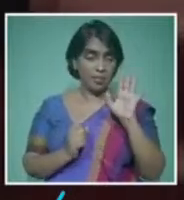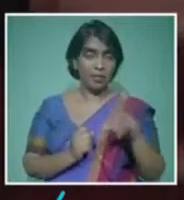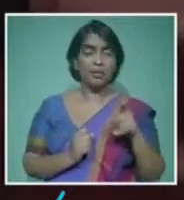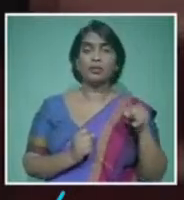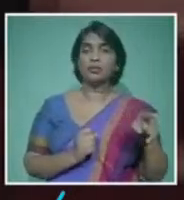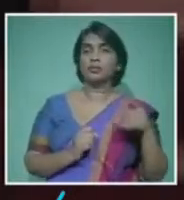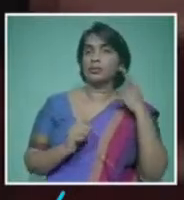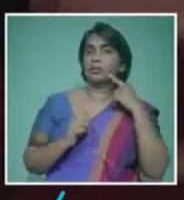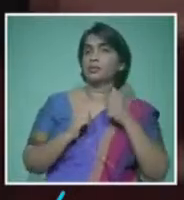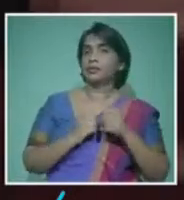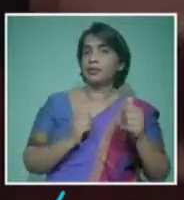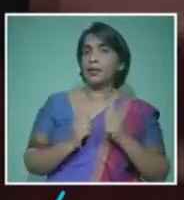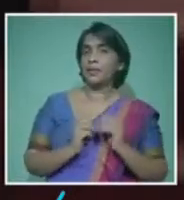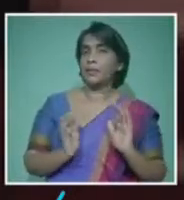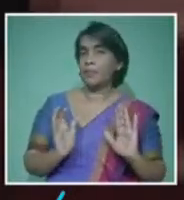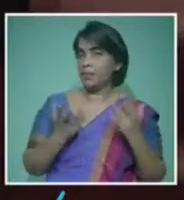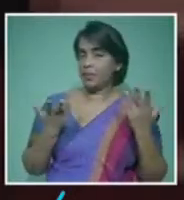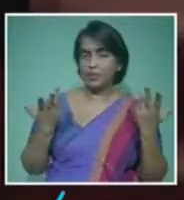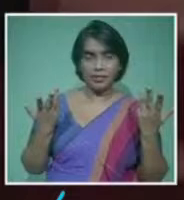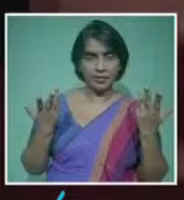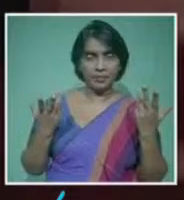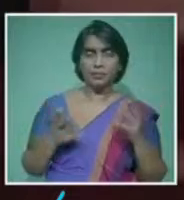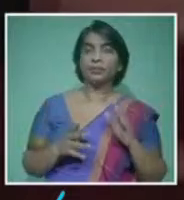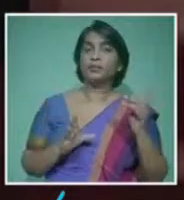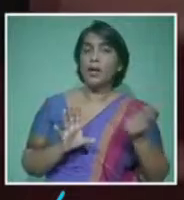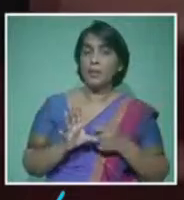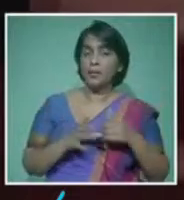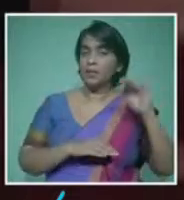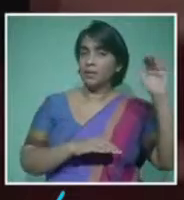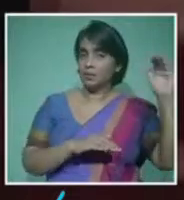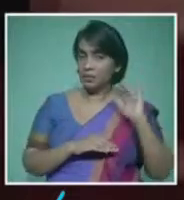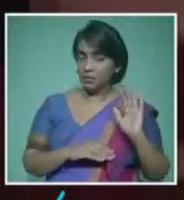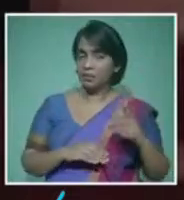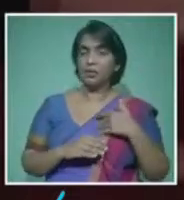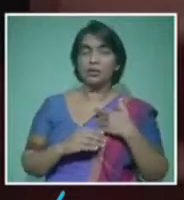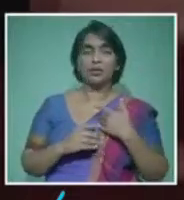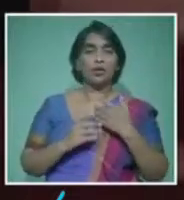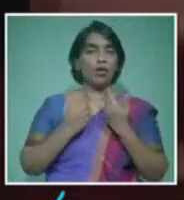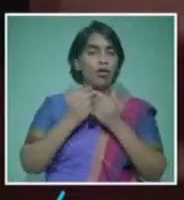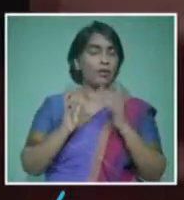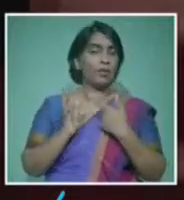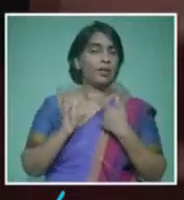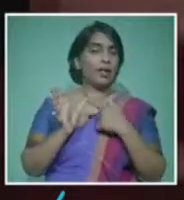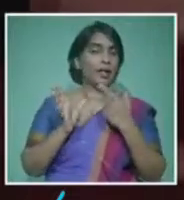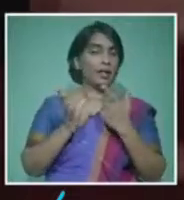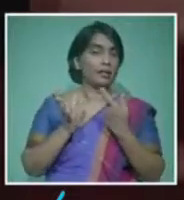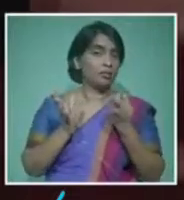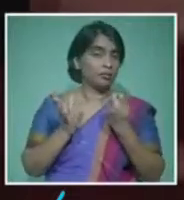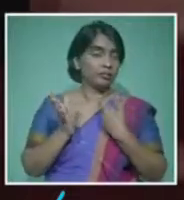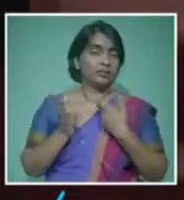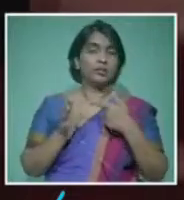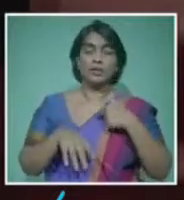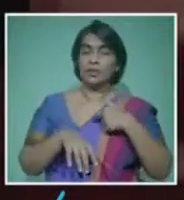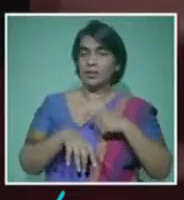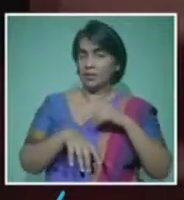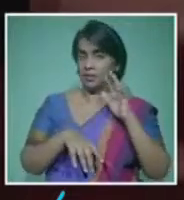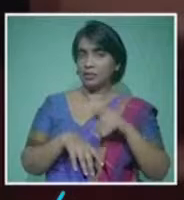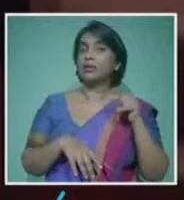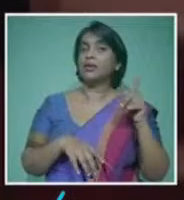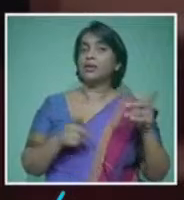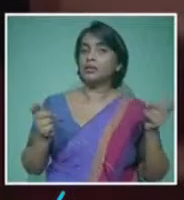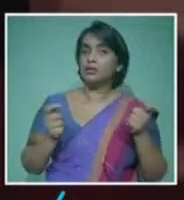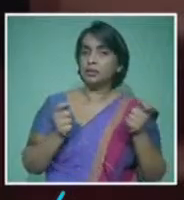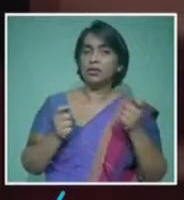ඒ සඳහා කටයුතු ආරම්භ කර නොතිබුණි කිරිපිටි ආනයන කිරීමේදී විවෘත ගිණුම් ක්‍රමයේ යටතේ ආනයනයට ඉඩ තබා තිබූ අතර